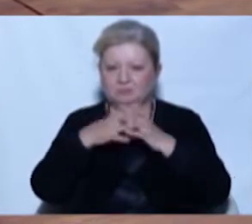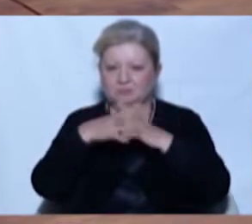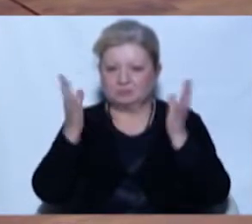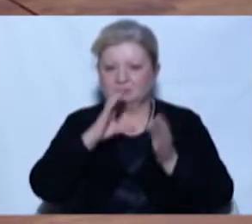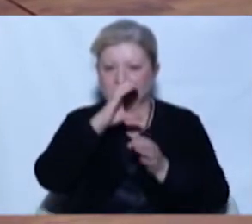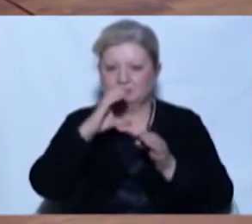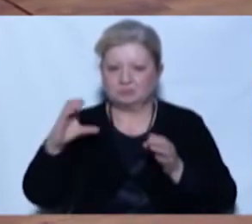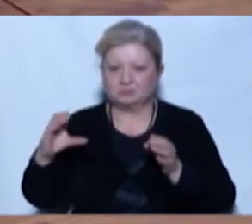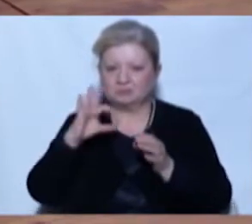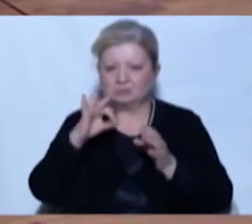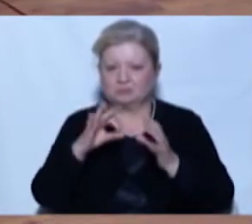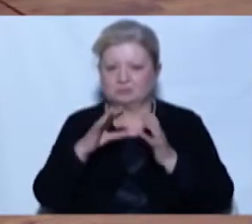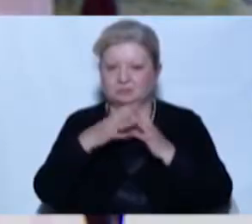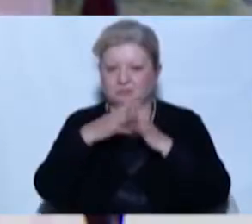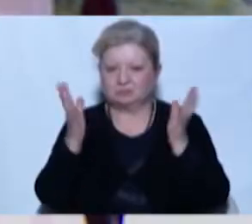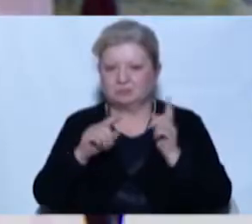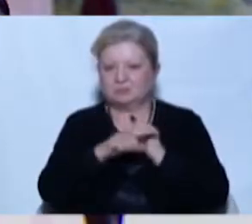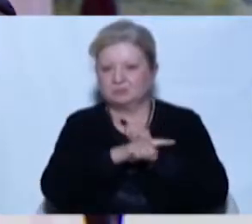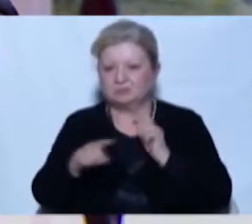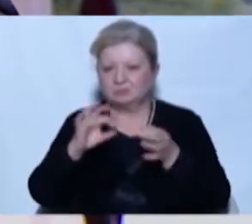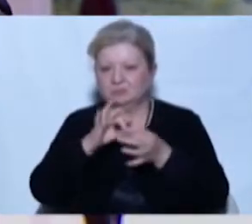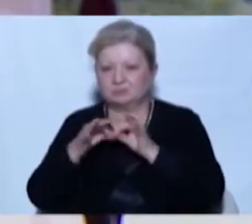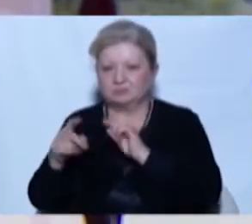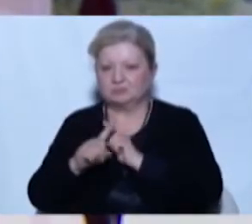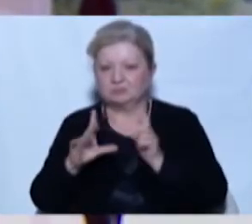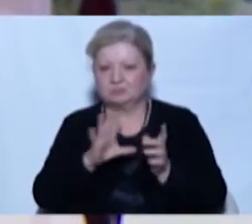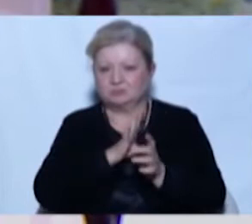და რა შედეგები მოყვა ამ პროცესს.